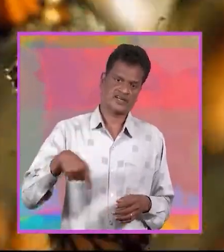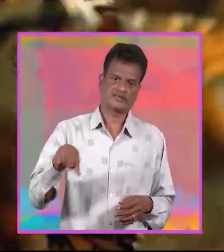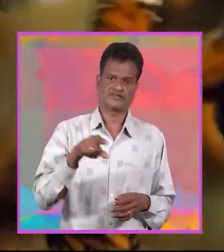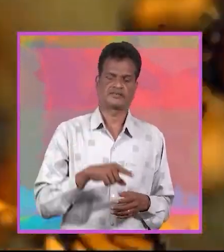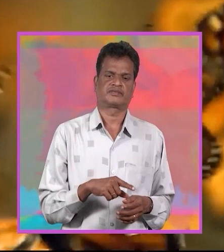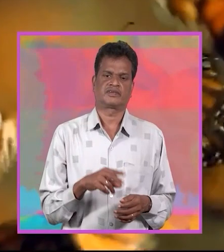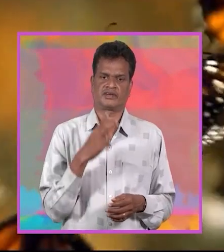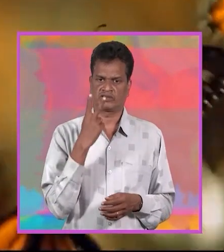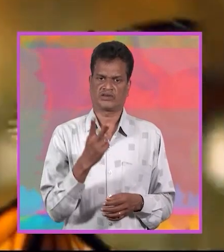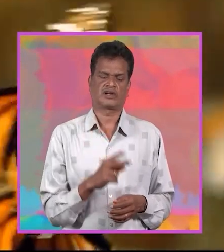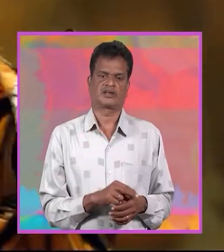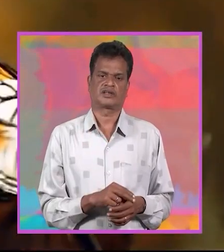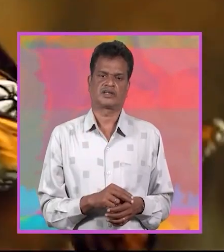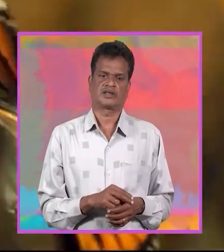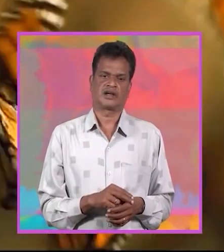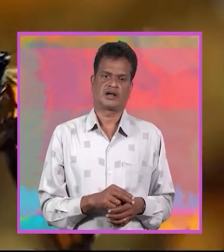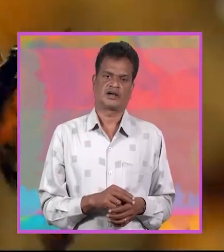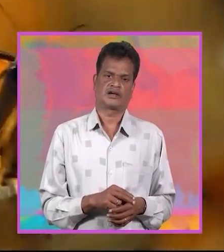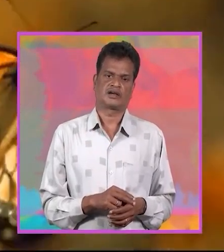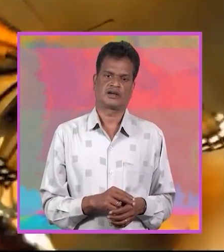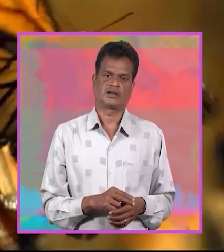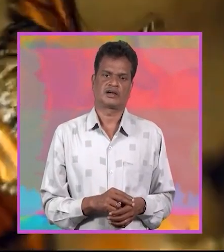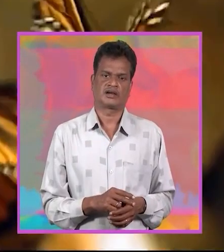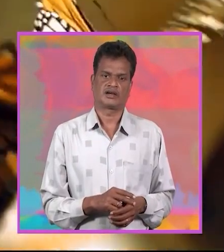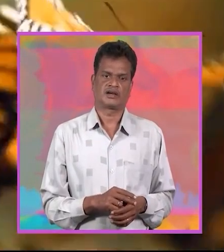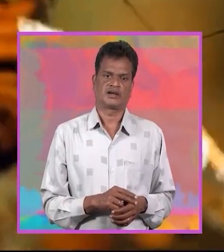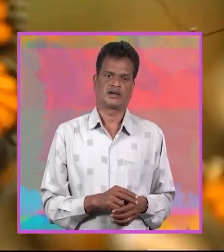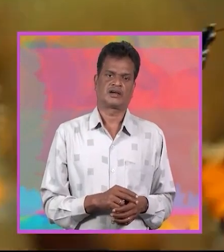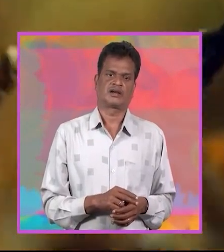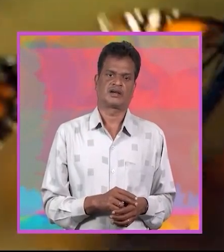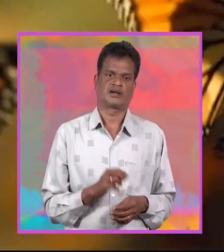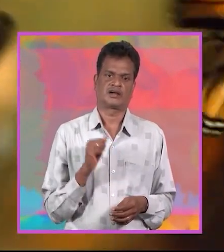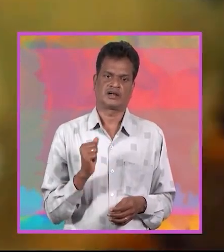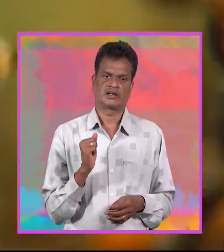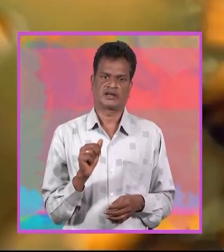வடிவத்தையும் சொல்லலாம், பசுமையும் குறிக்கும். அதனால் இது